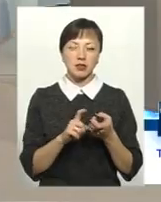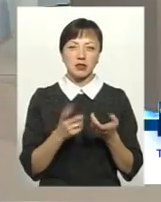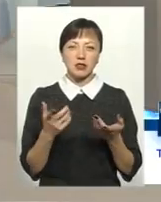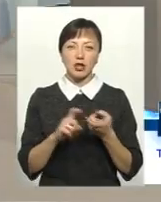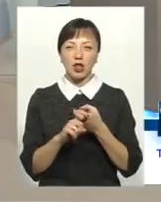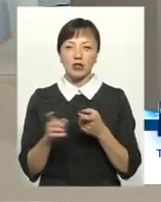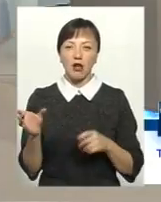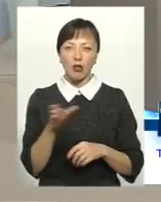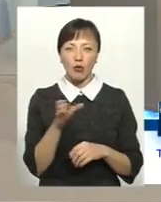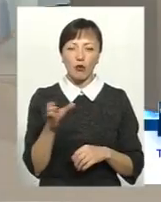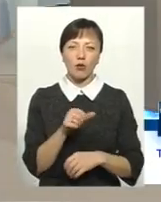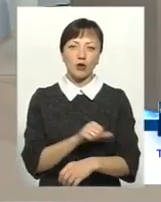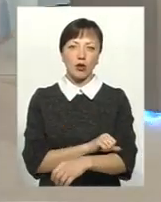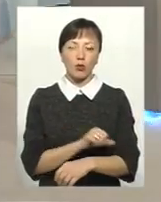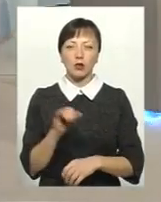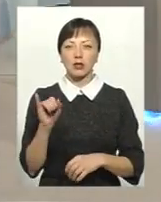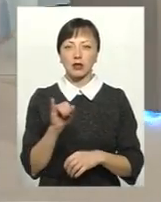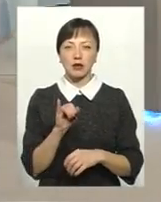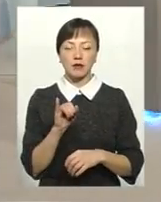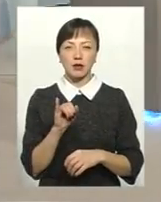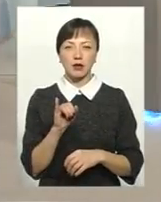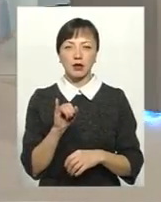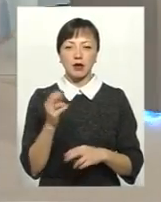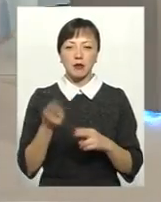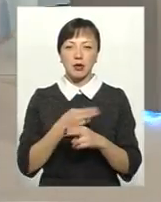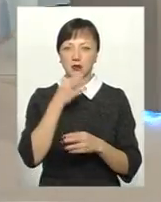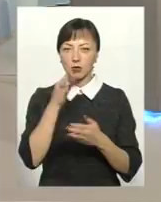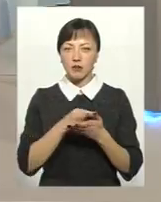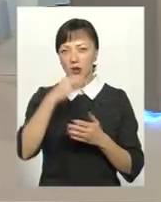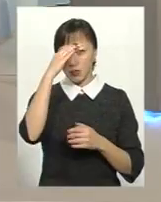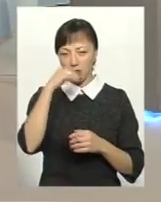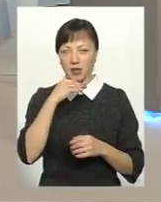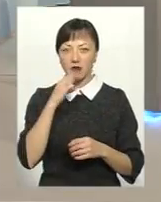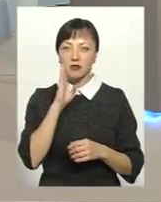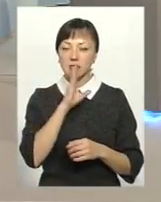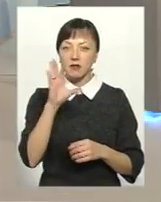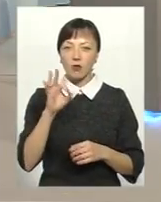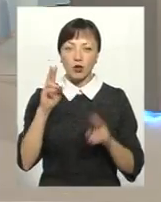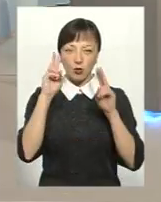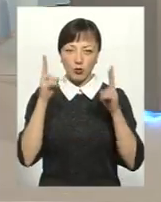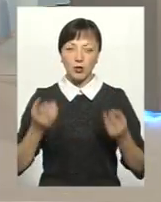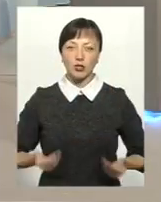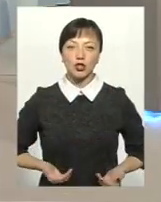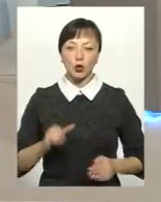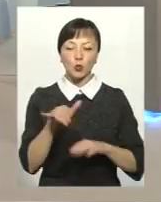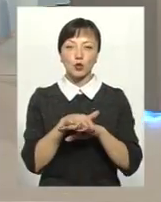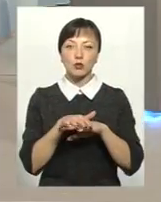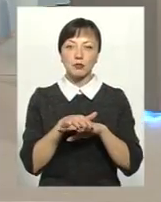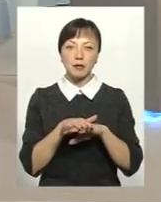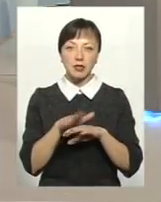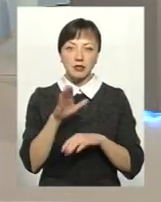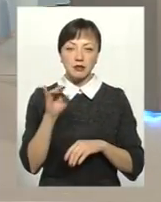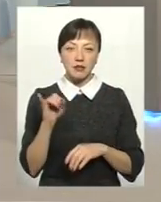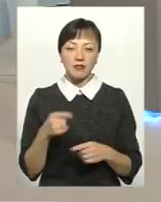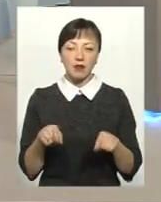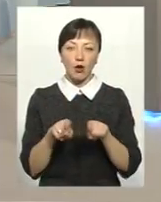від алкоголю, і від наркотиків, і безвідповідальне батьківство, невміння жити у суспільстві саме